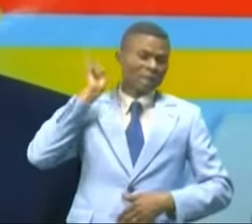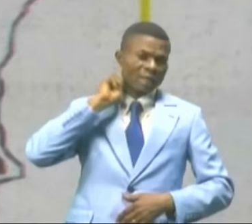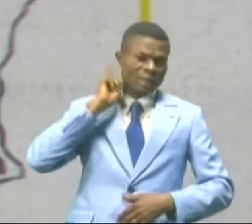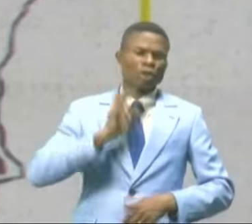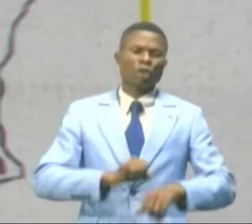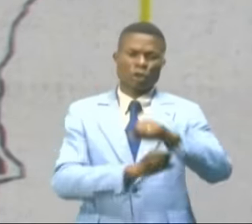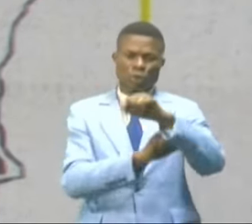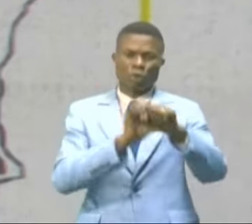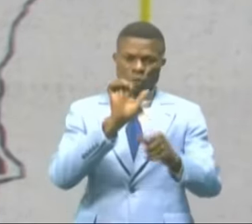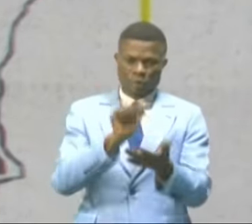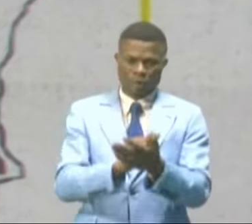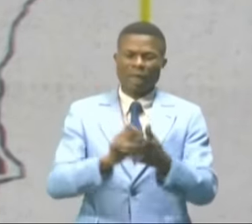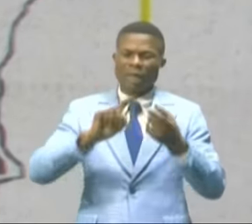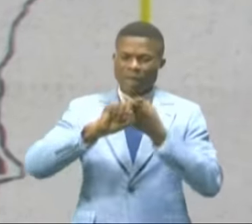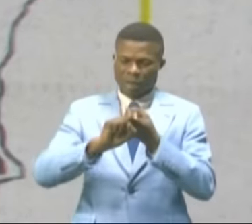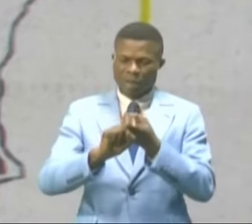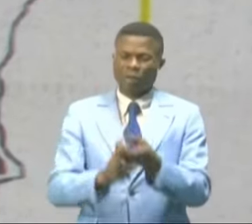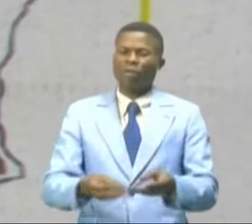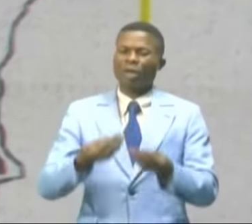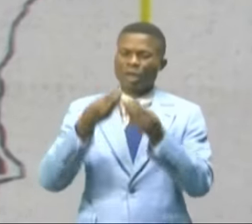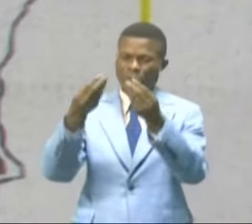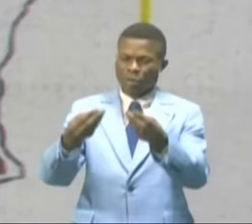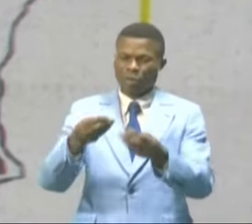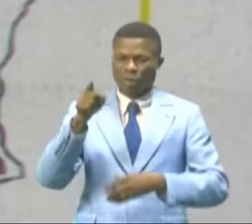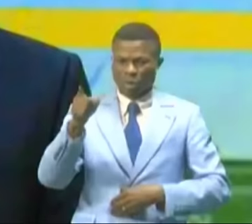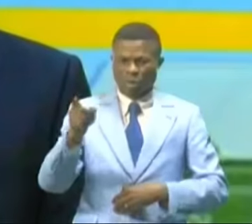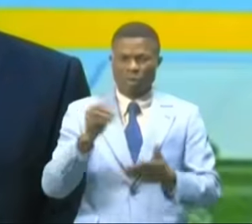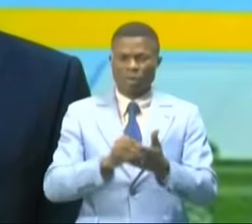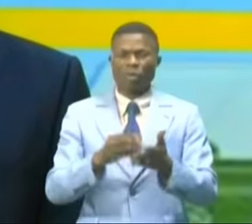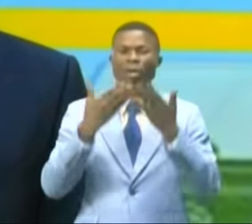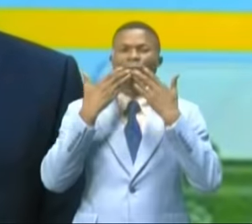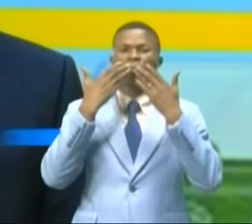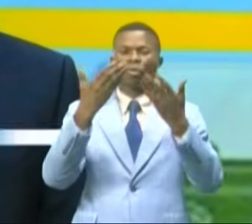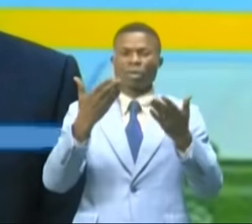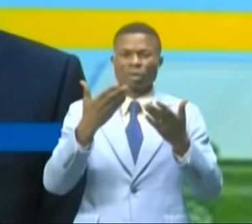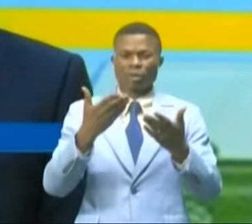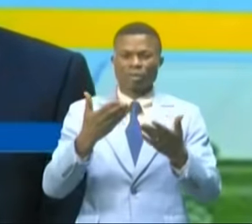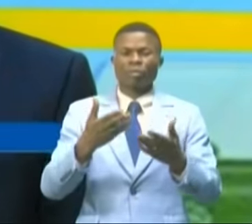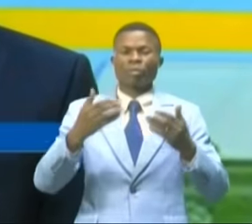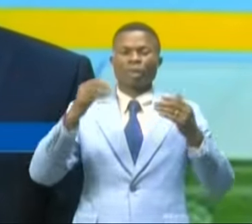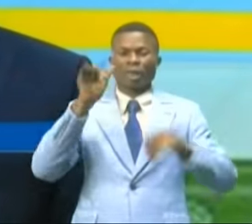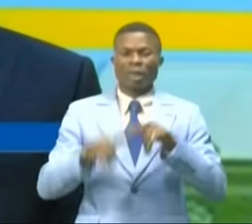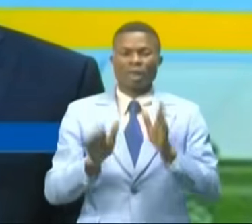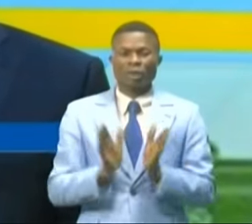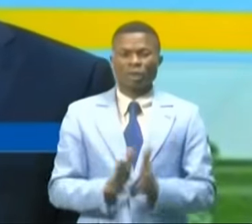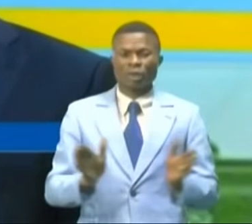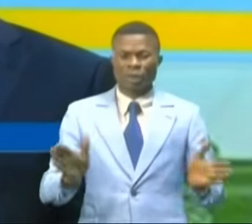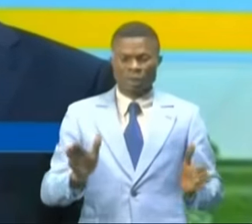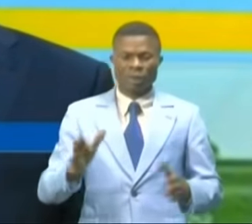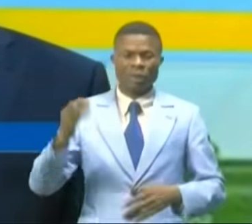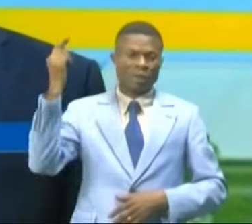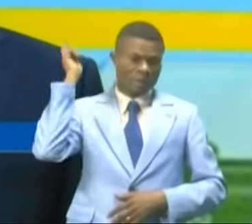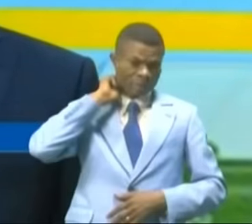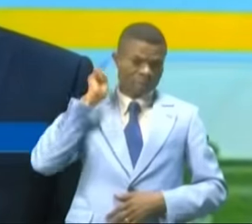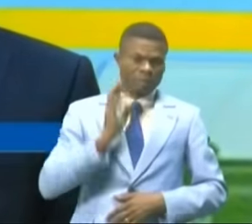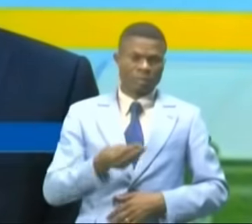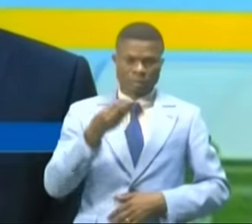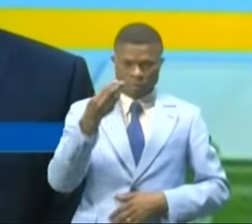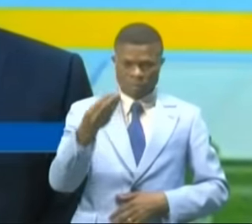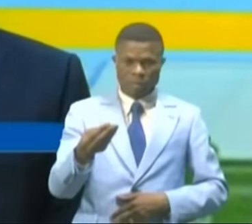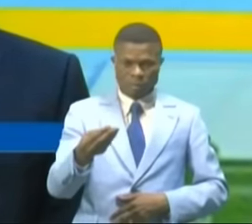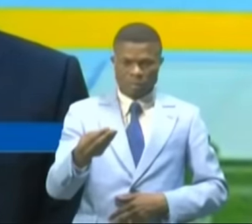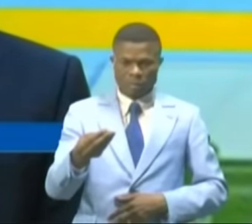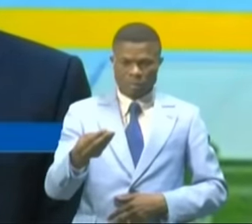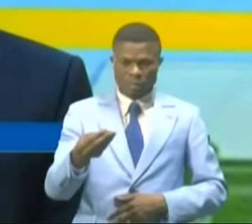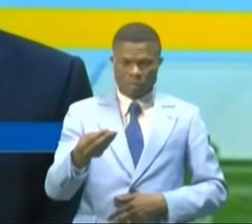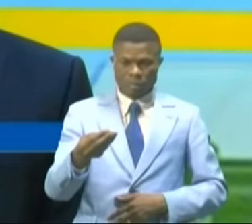soutien et de confiance lui a été réservée. Merci, c'était Jean Kabuya qui avait placé